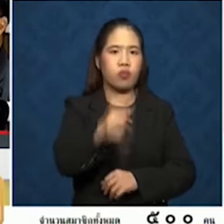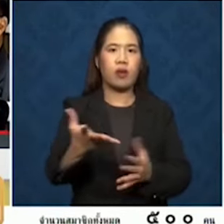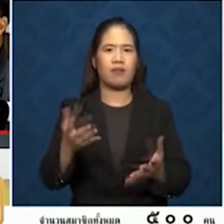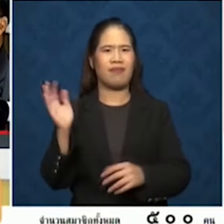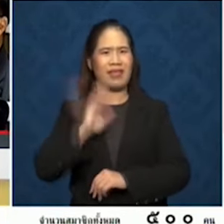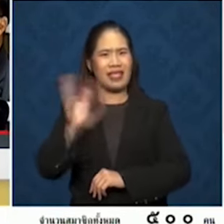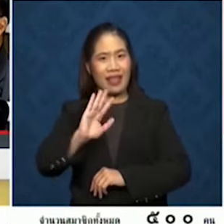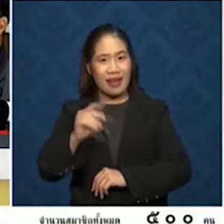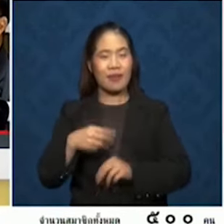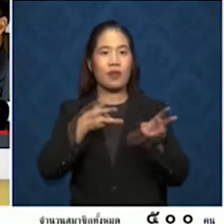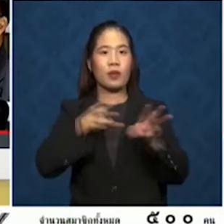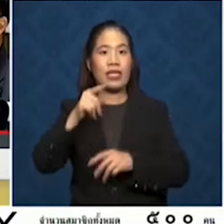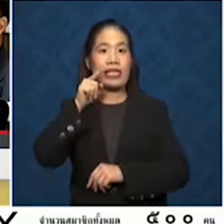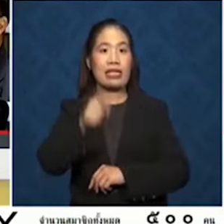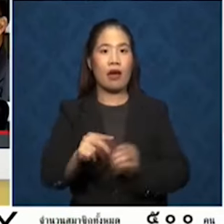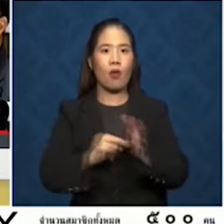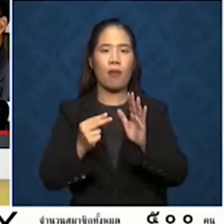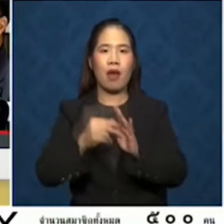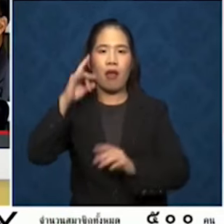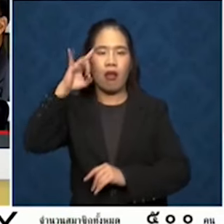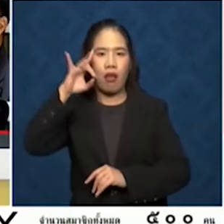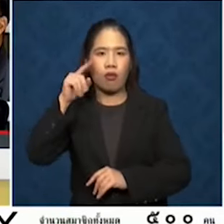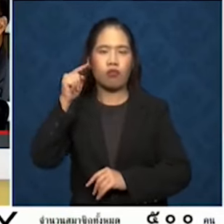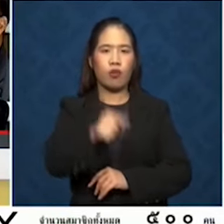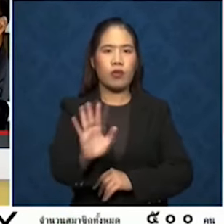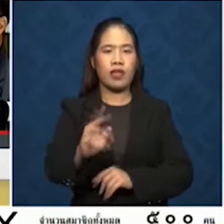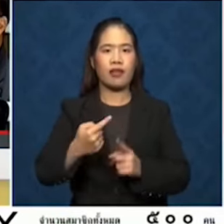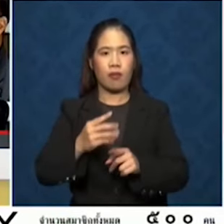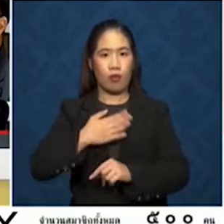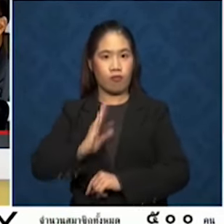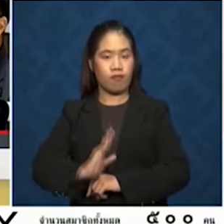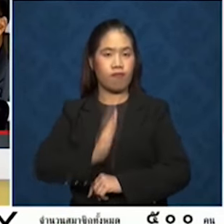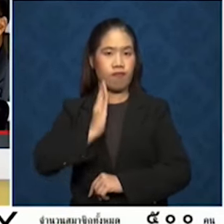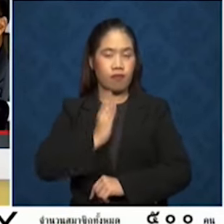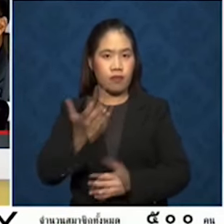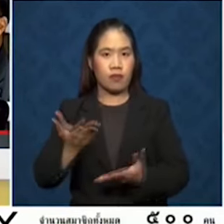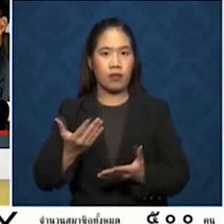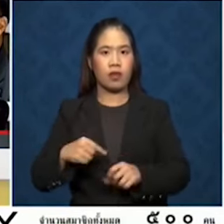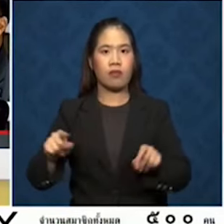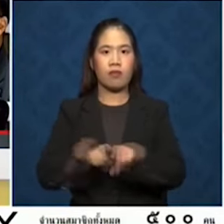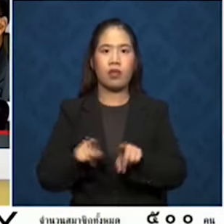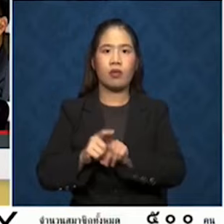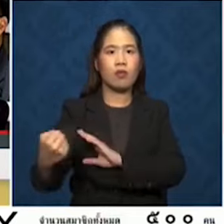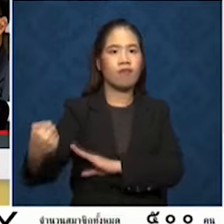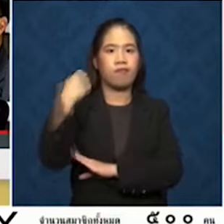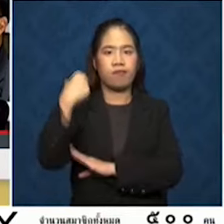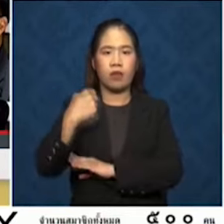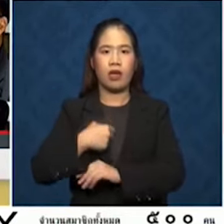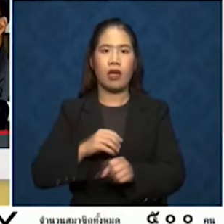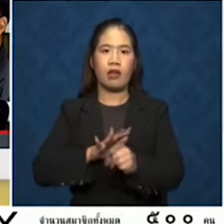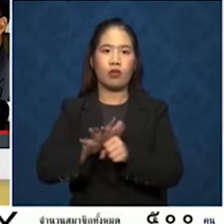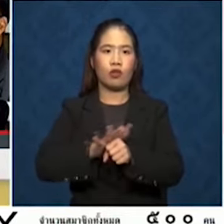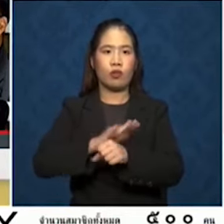การสั่งการไม่ใช่ก้าวร้าวครับแต่เป็นการแสดงความองอาจครับแสดงภาวะผู้นำให้สมกับการเป็น